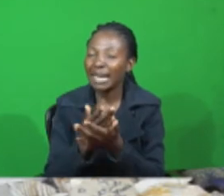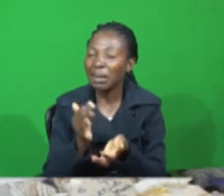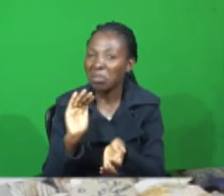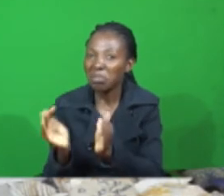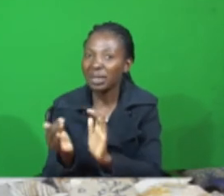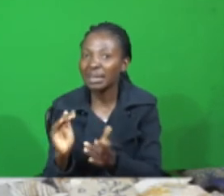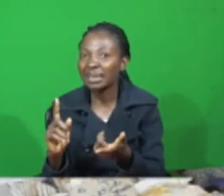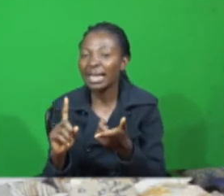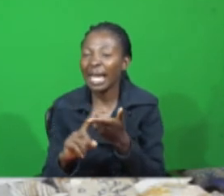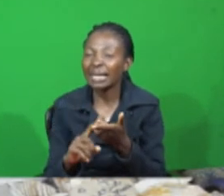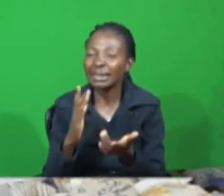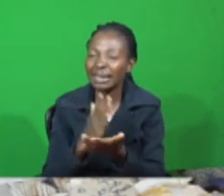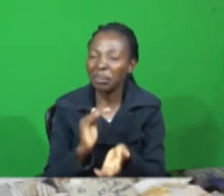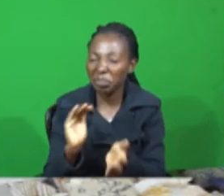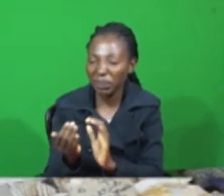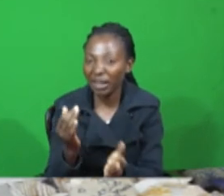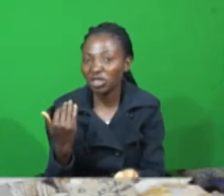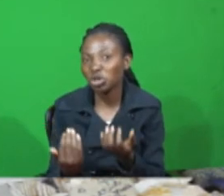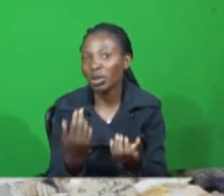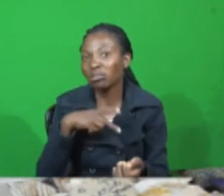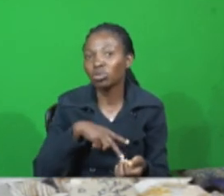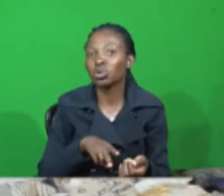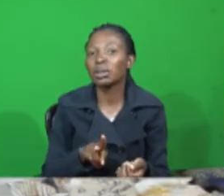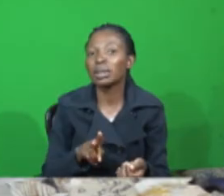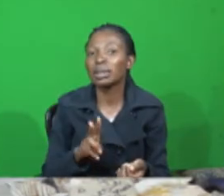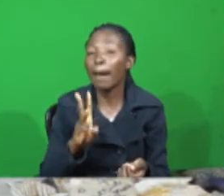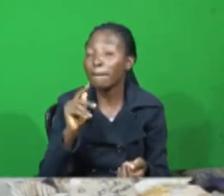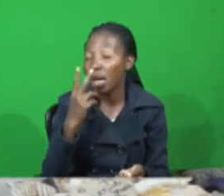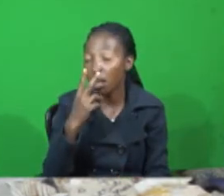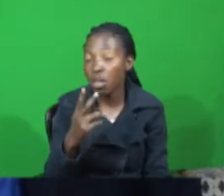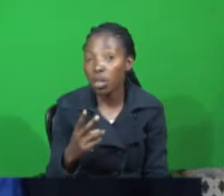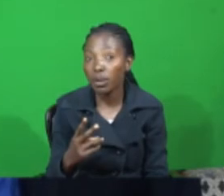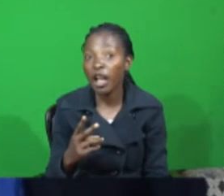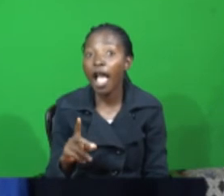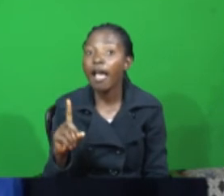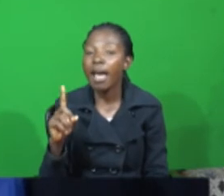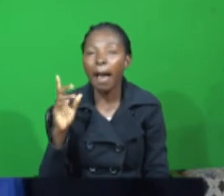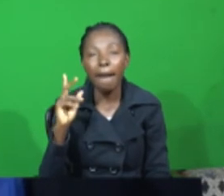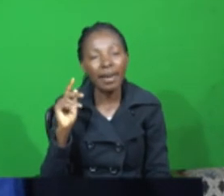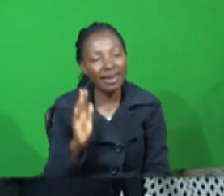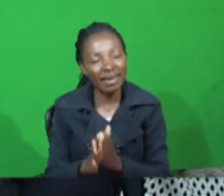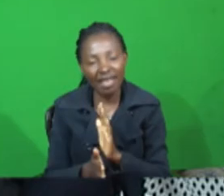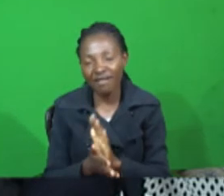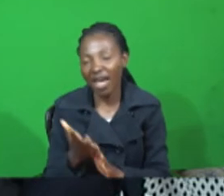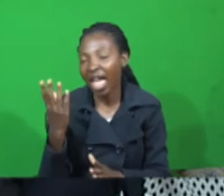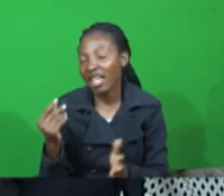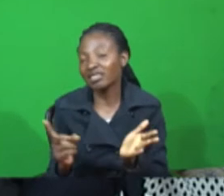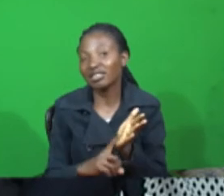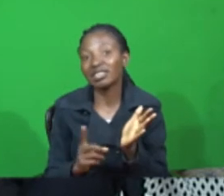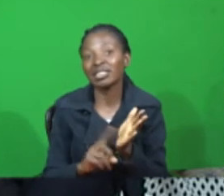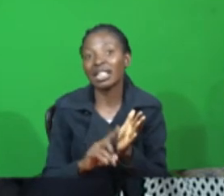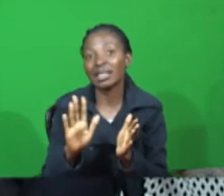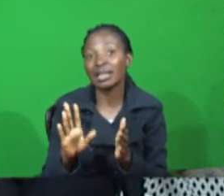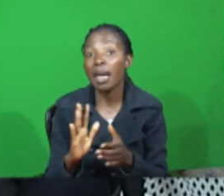kwa kuchengeta nevana vakazvara. Mhm. Asi cherechedza ichinichi anga asapinde kwavani kumita mudzimai.